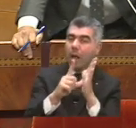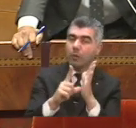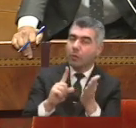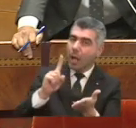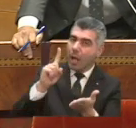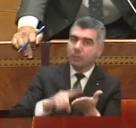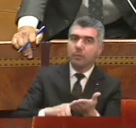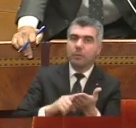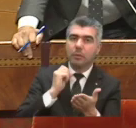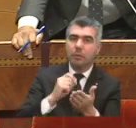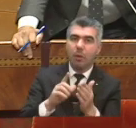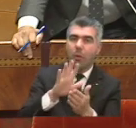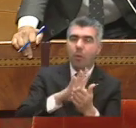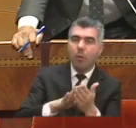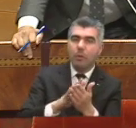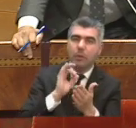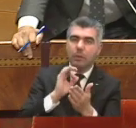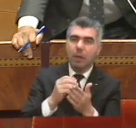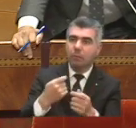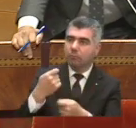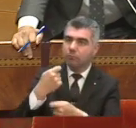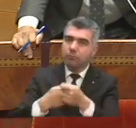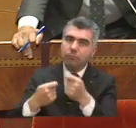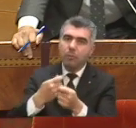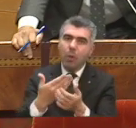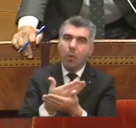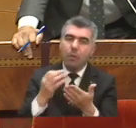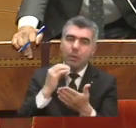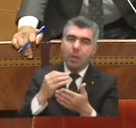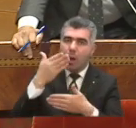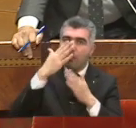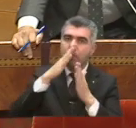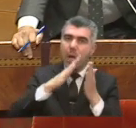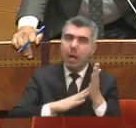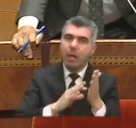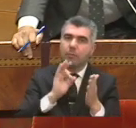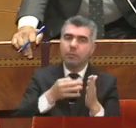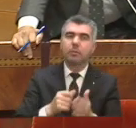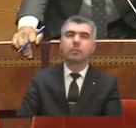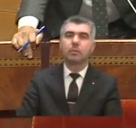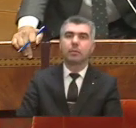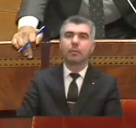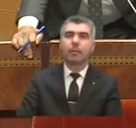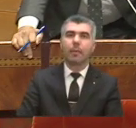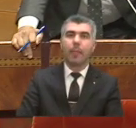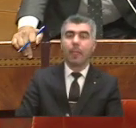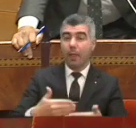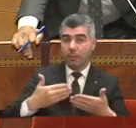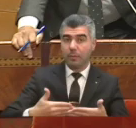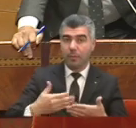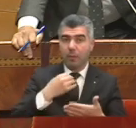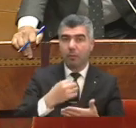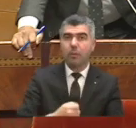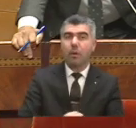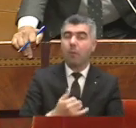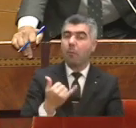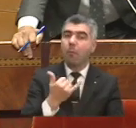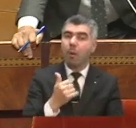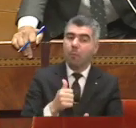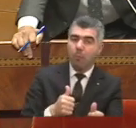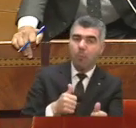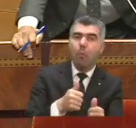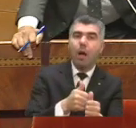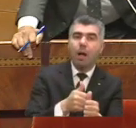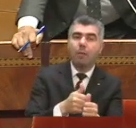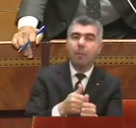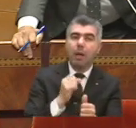يعطي صورة سلبية وسيئة للاقتصاد الوطني وكرامة المواطن. وبهذه المناسبة نؤكد على مواكبة